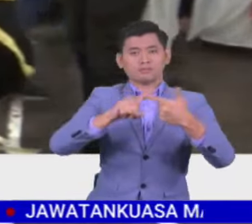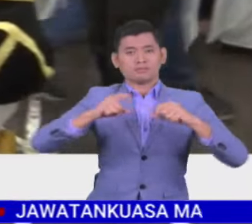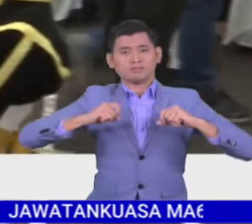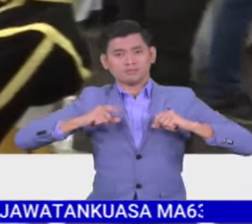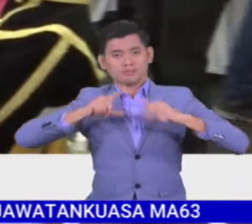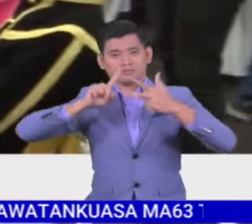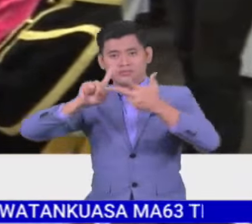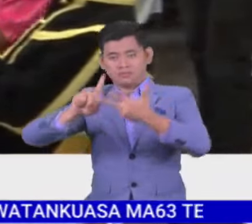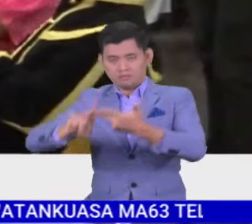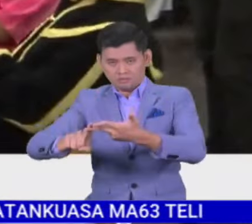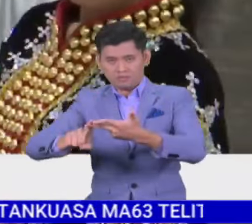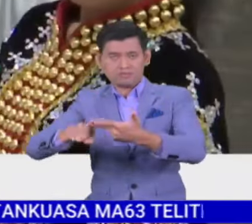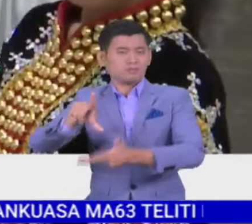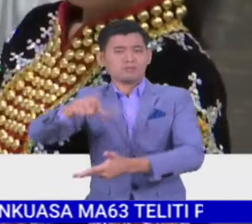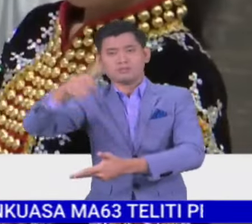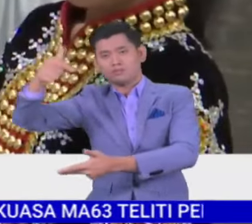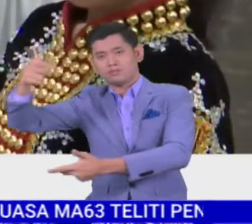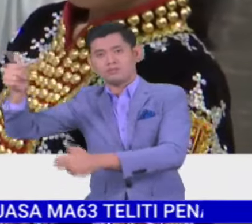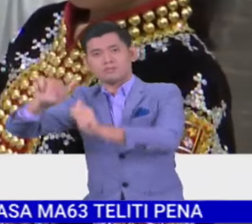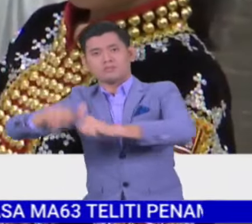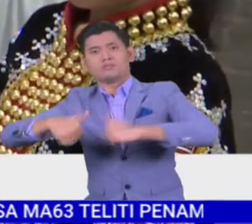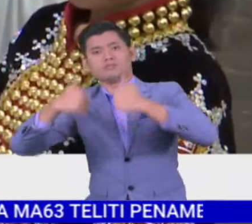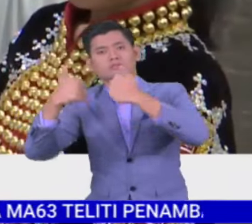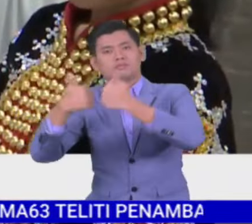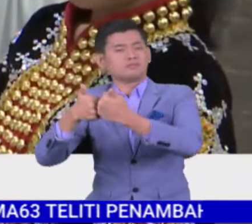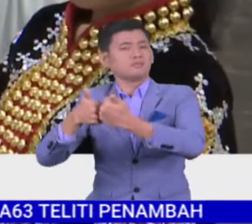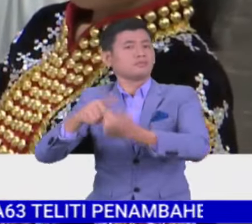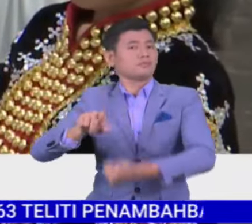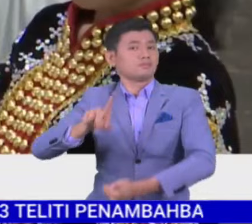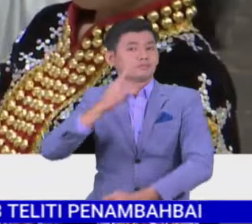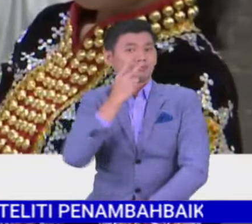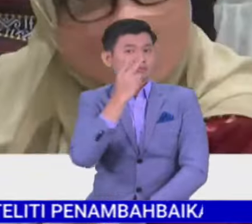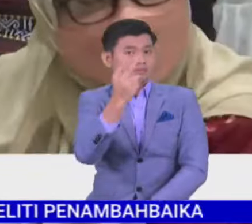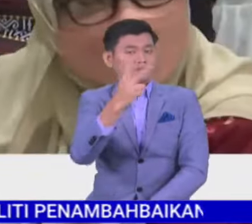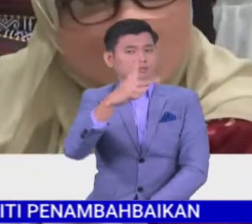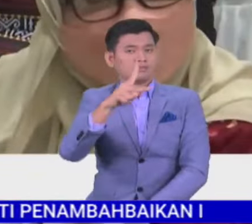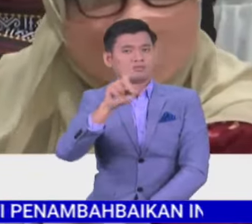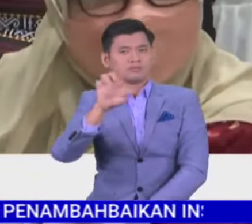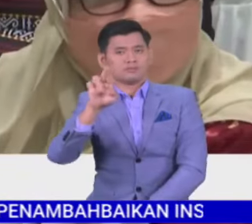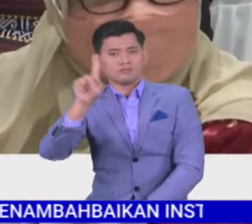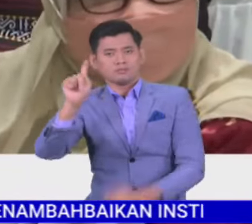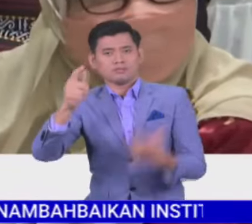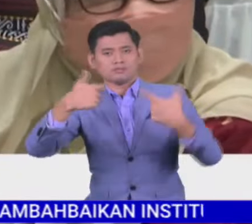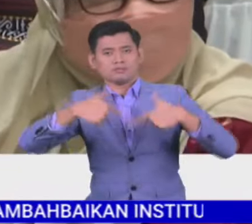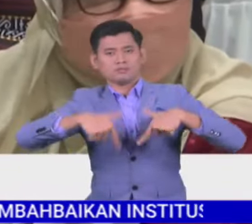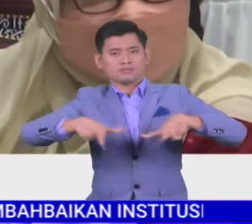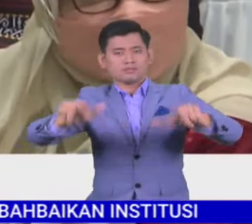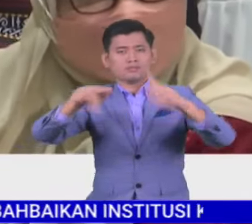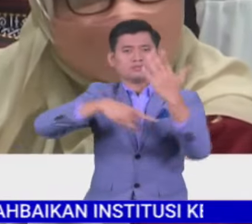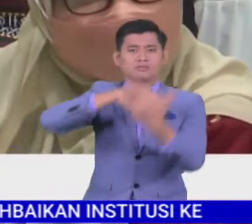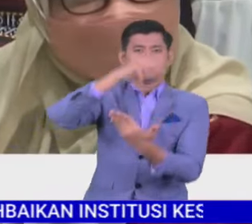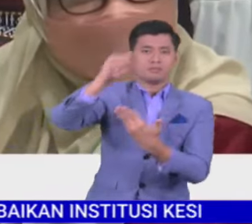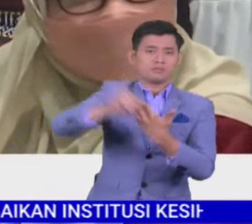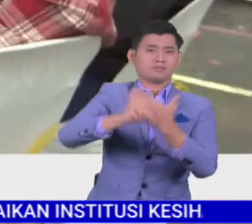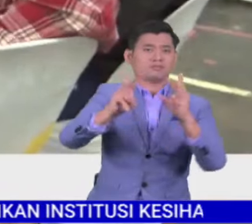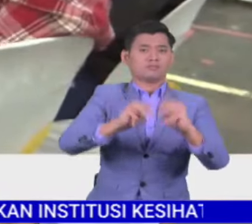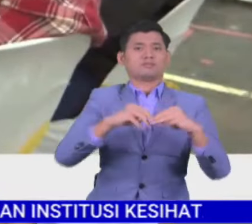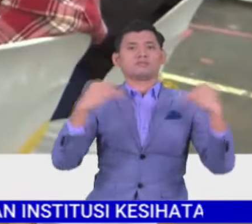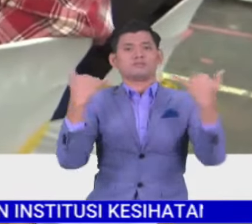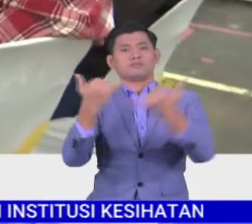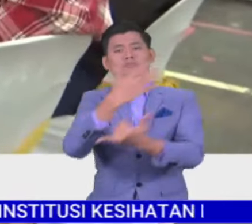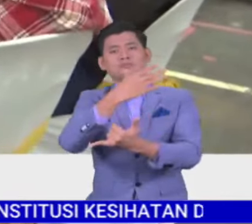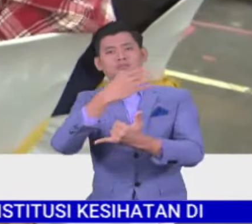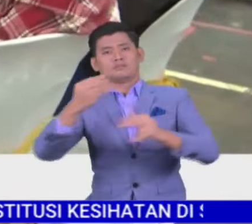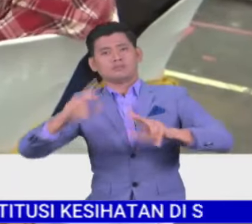swasta dan pemegang taruh berkaitan diperlukan bagi membolehkan kearty melaksanakan program berbentuk kemasyarakatan dan pembangunan